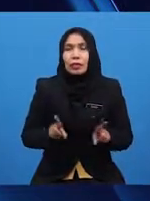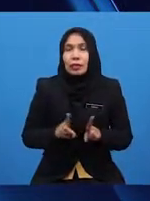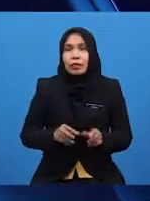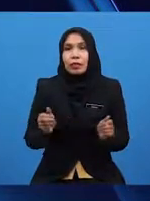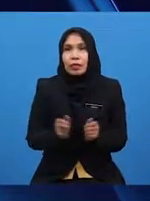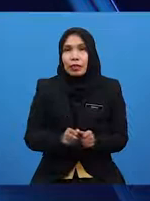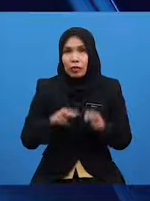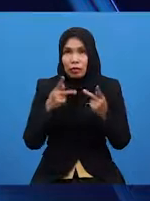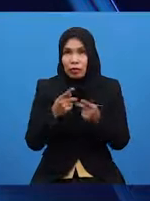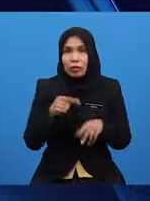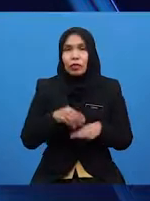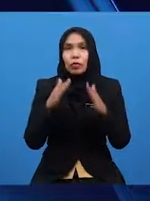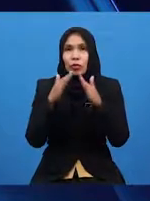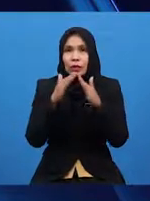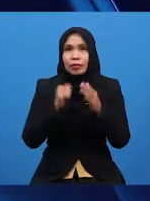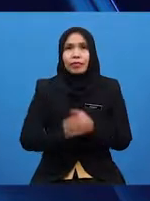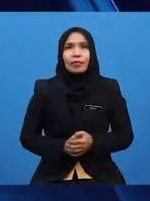keluarga di rumah.